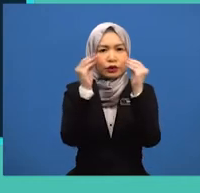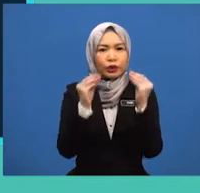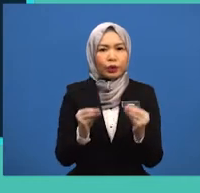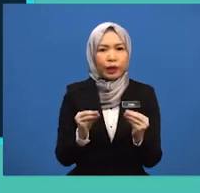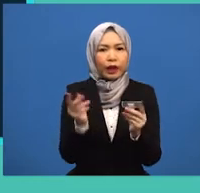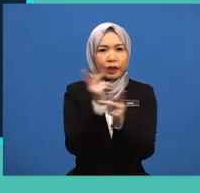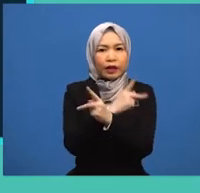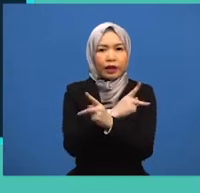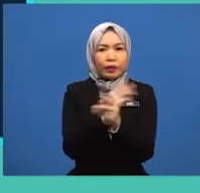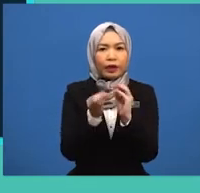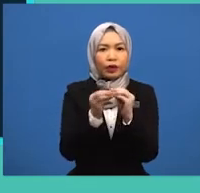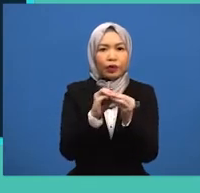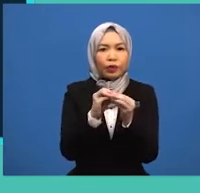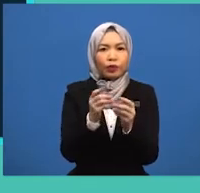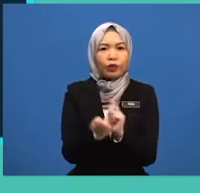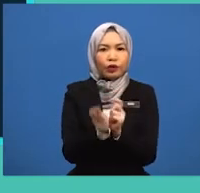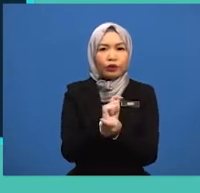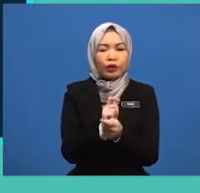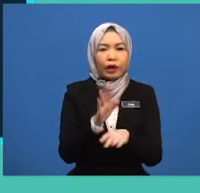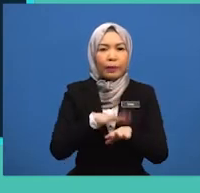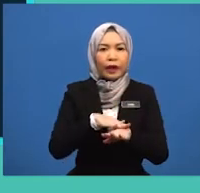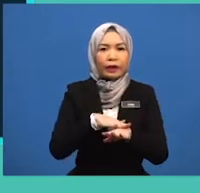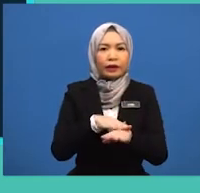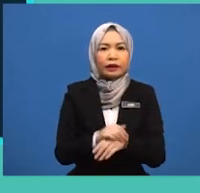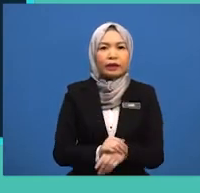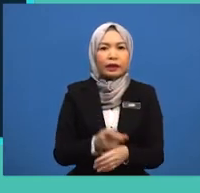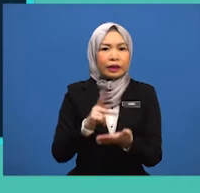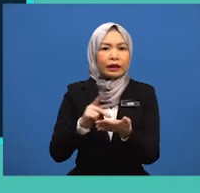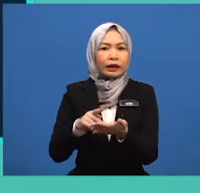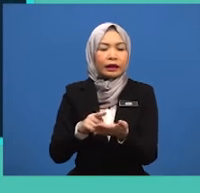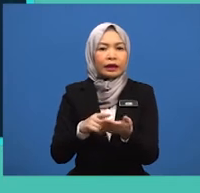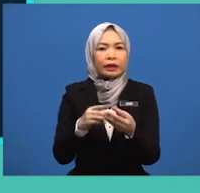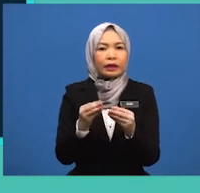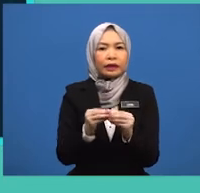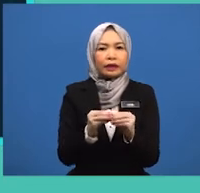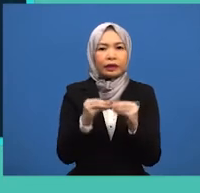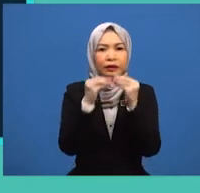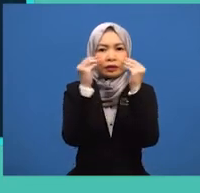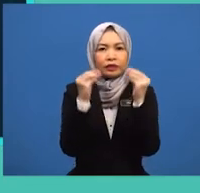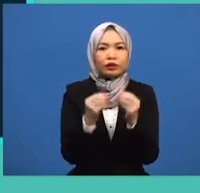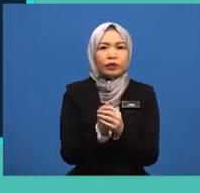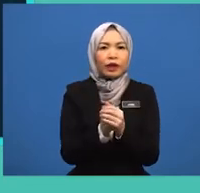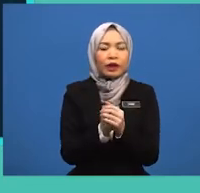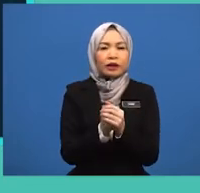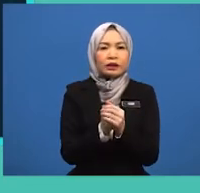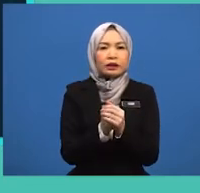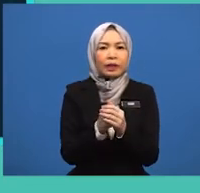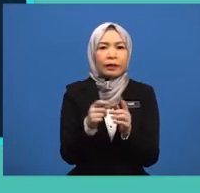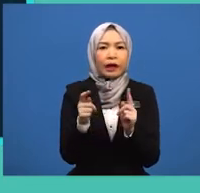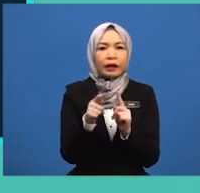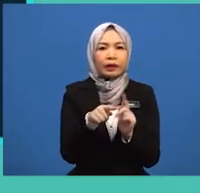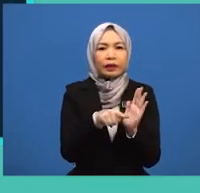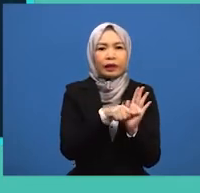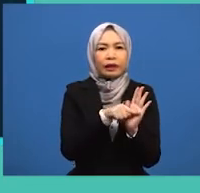nombor ditukar kepada kira jumlah sama dengan jumlah tambah nombor.